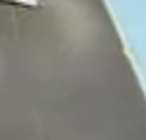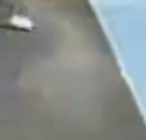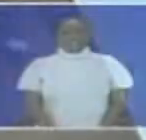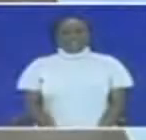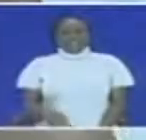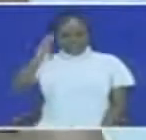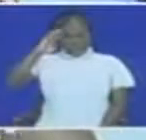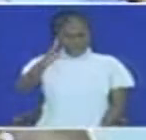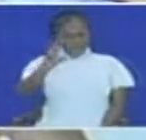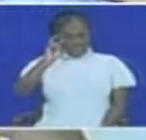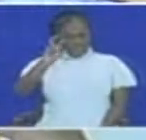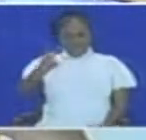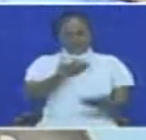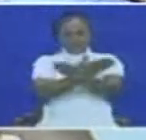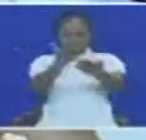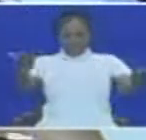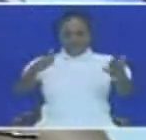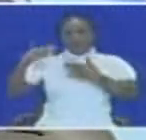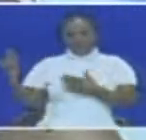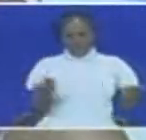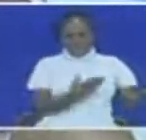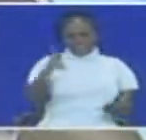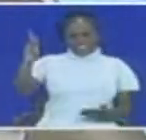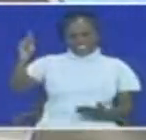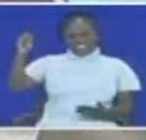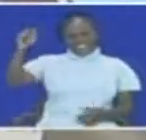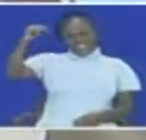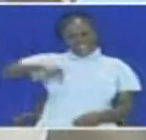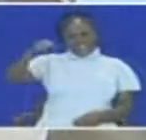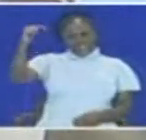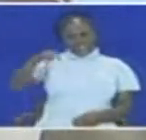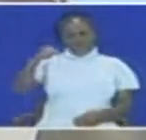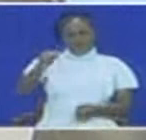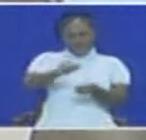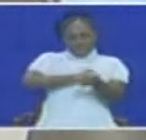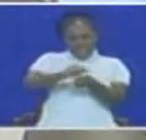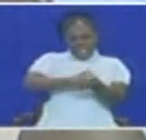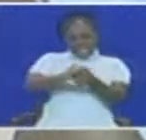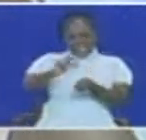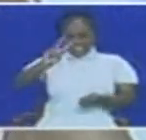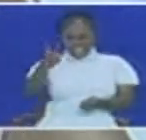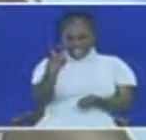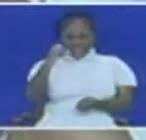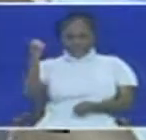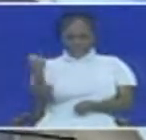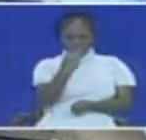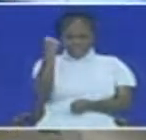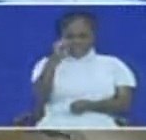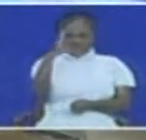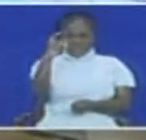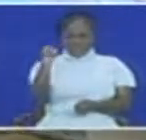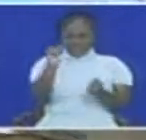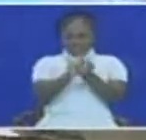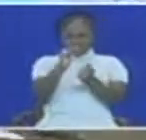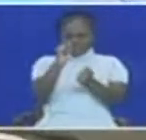Hujambo mtazamaji popote ulipo, karibu kwenye taarifa za KTN Leo siku ya Ijumaa ni tarehe 2 mwezi wa Mei